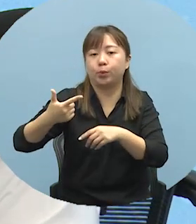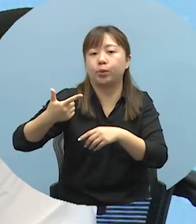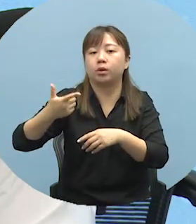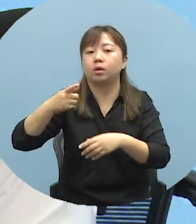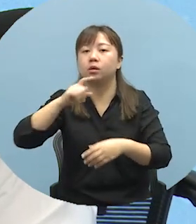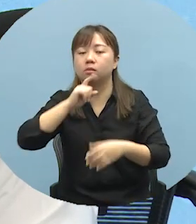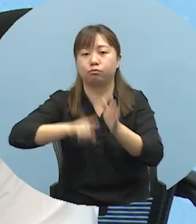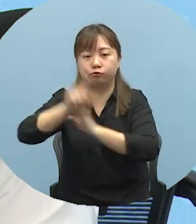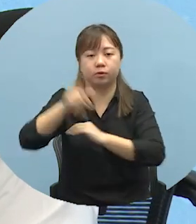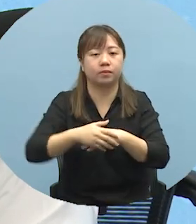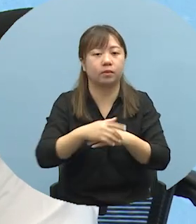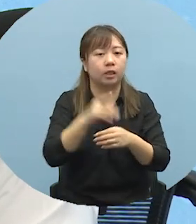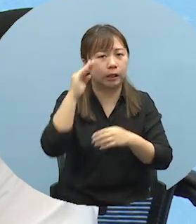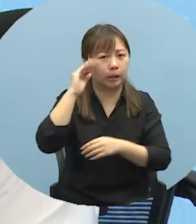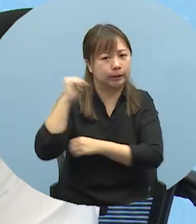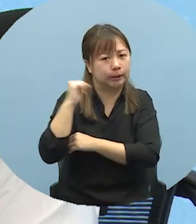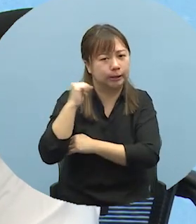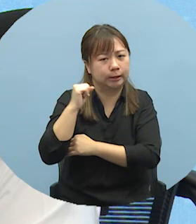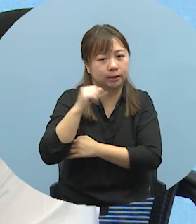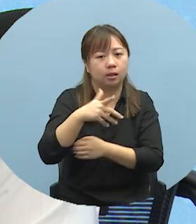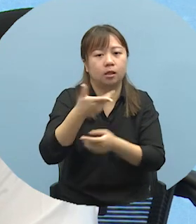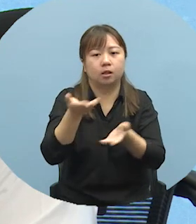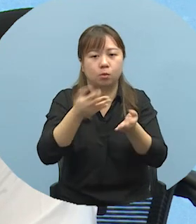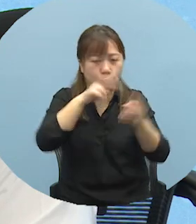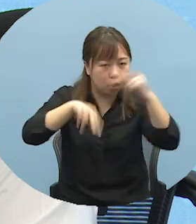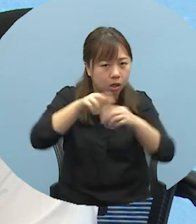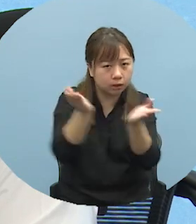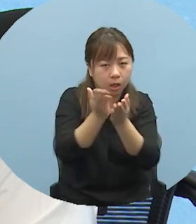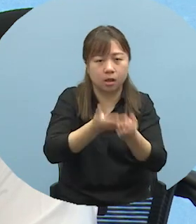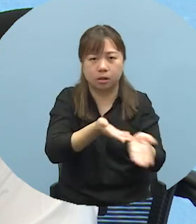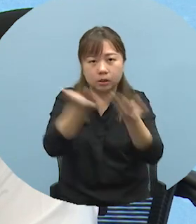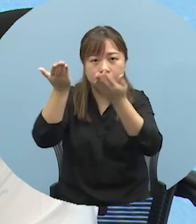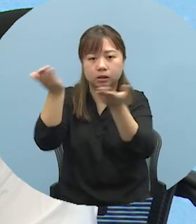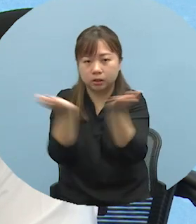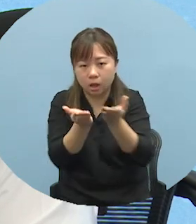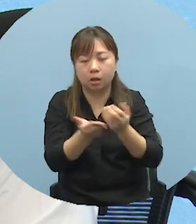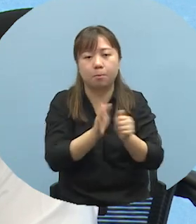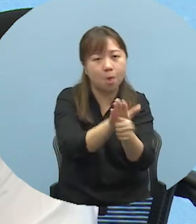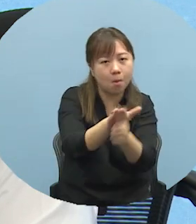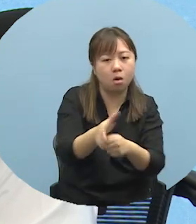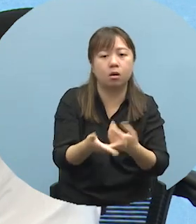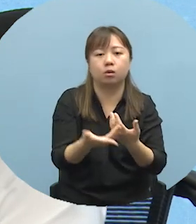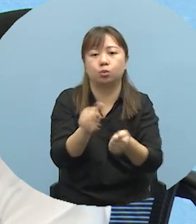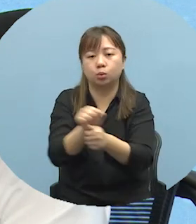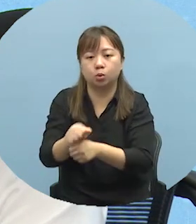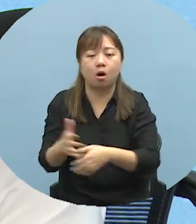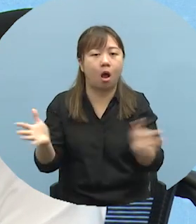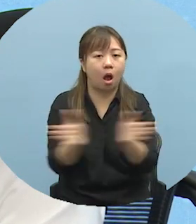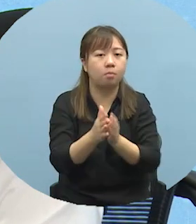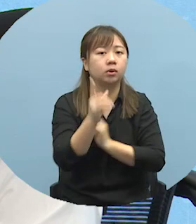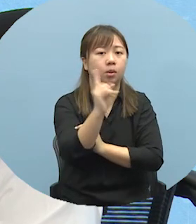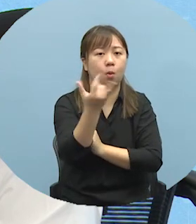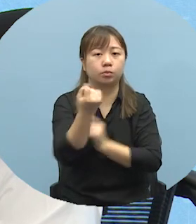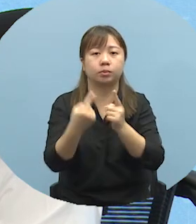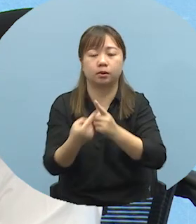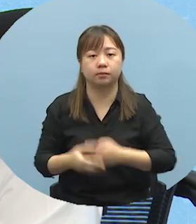以嚟咧，警方積極舉證搜證，截至目前為止咧，警方一共拘捕咗超過160